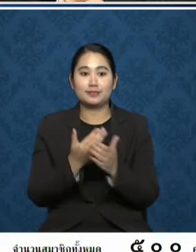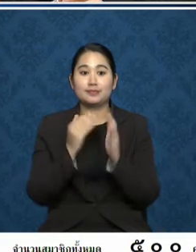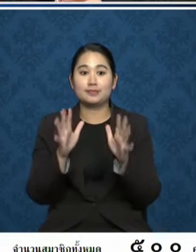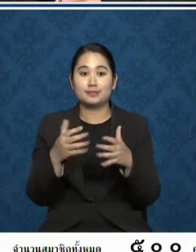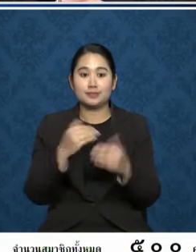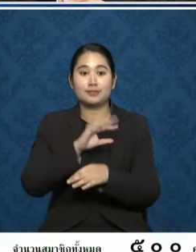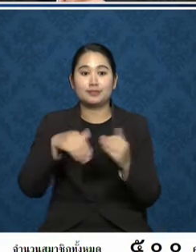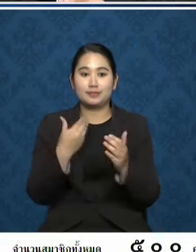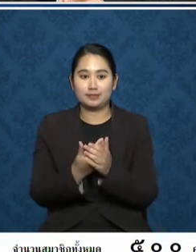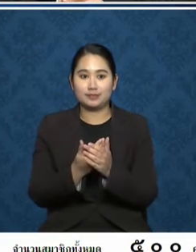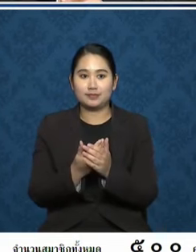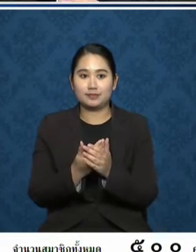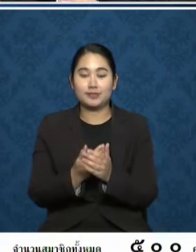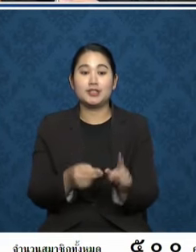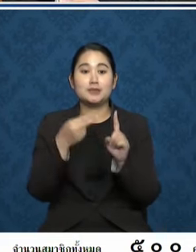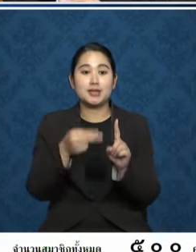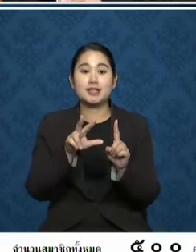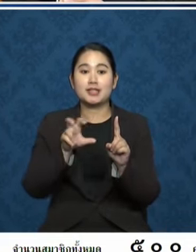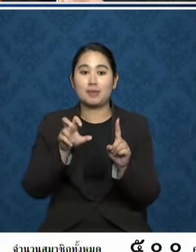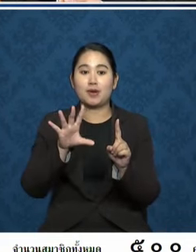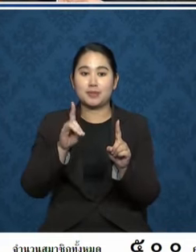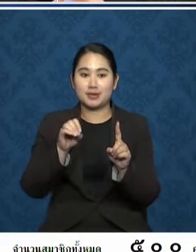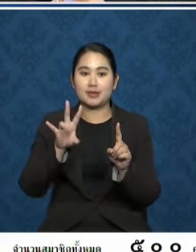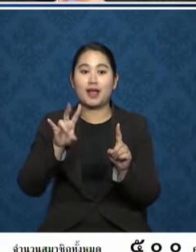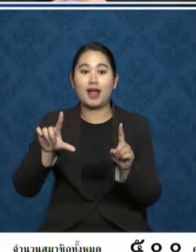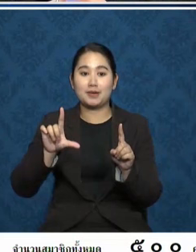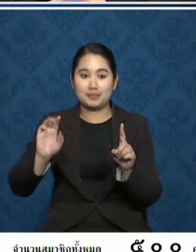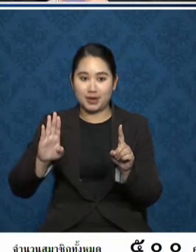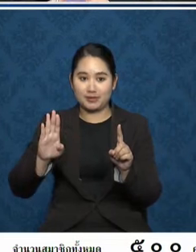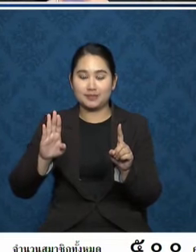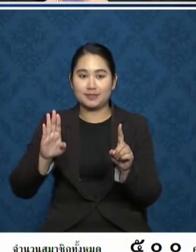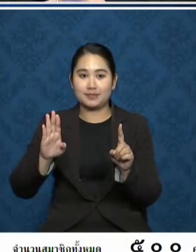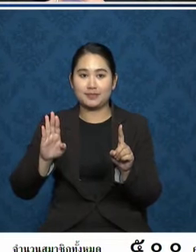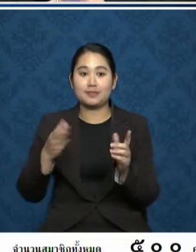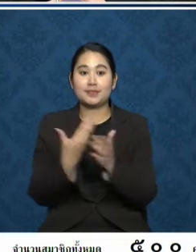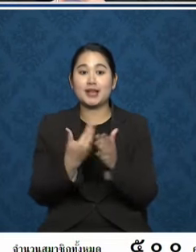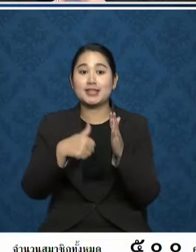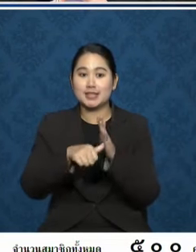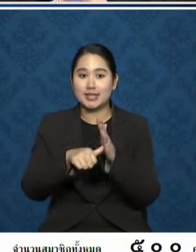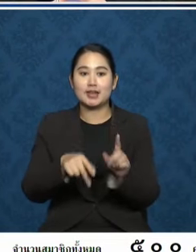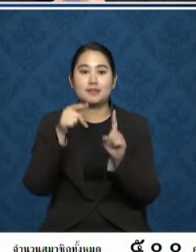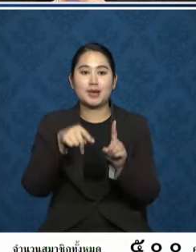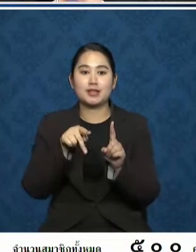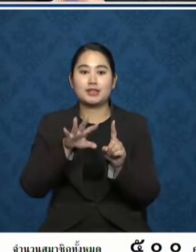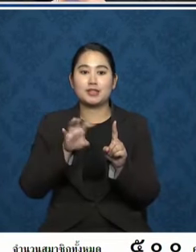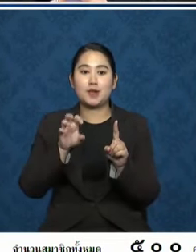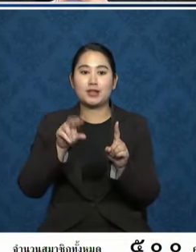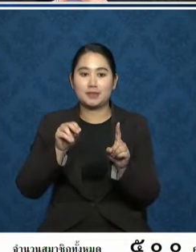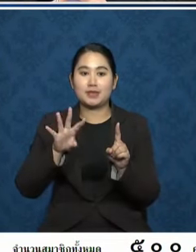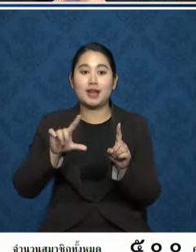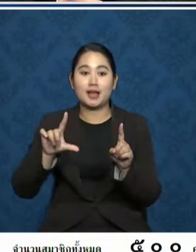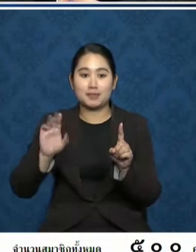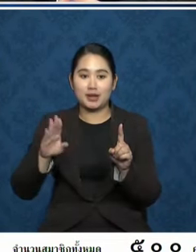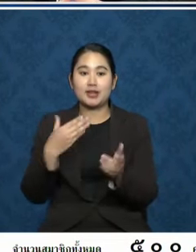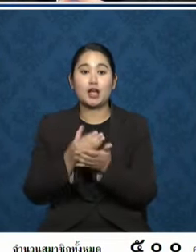ของสวัทช. มีอยู่ที่ 1,387 ลานบาท นี้สินรวม 1,434 ล้านบาท